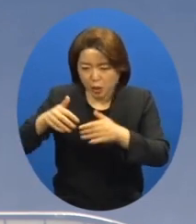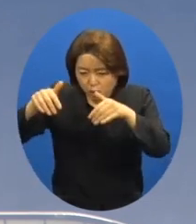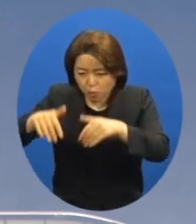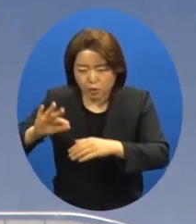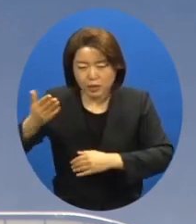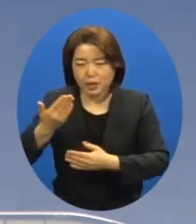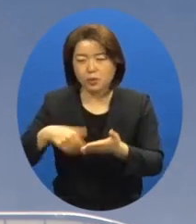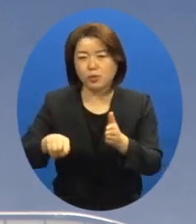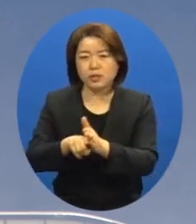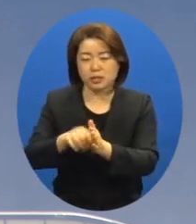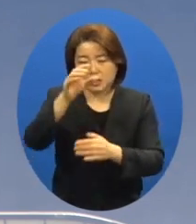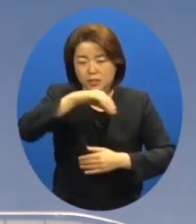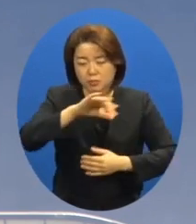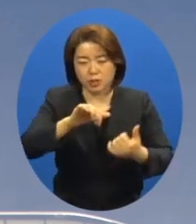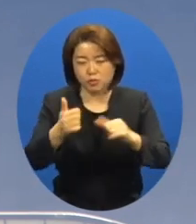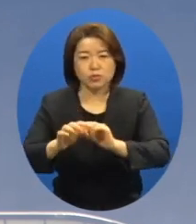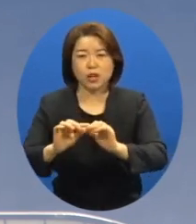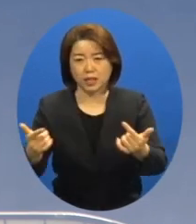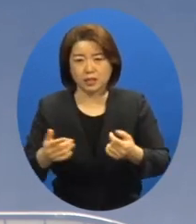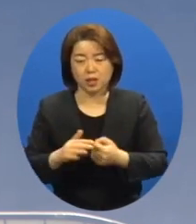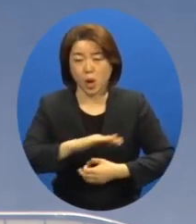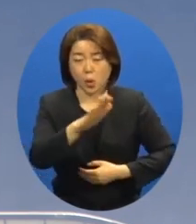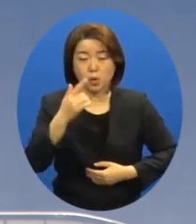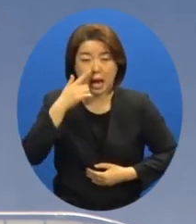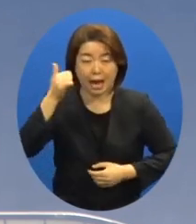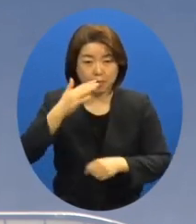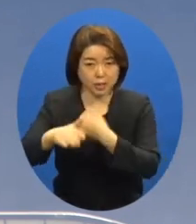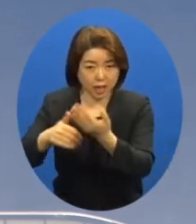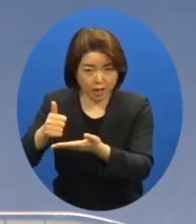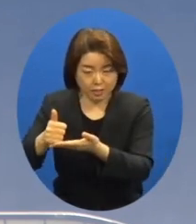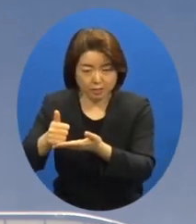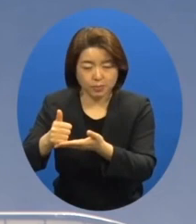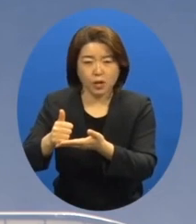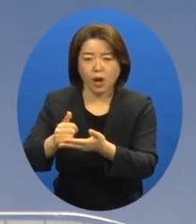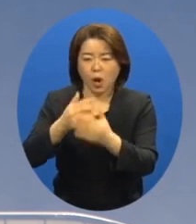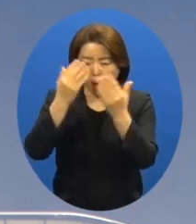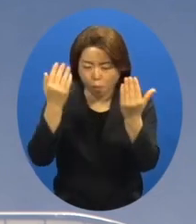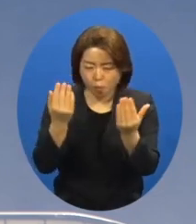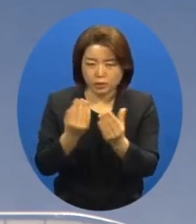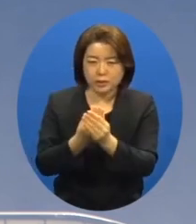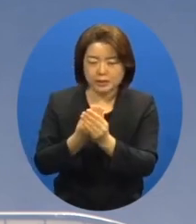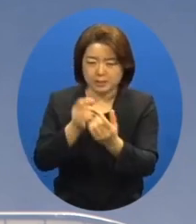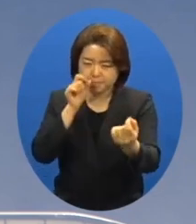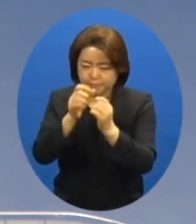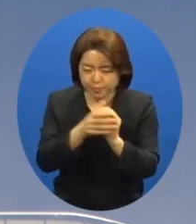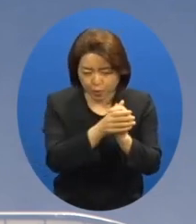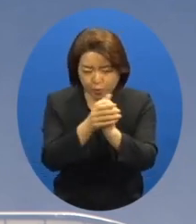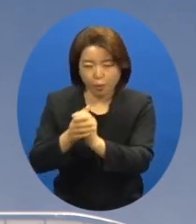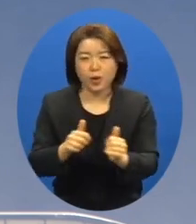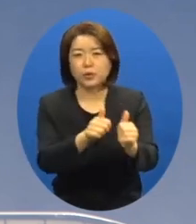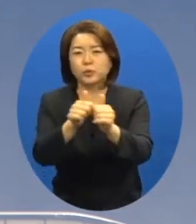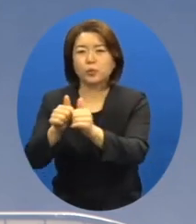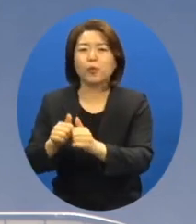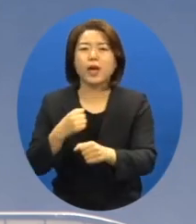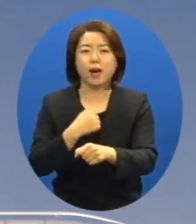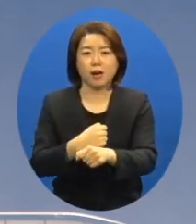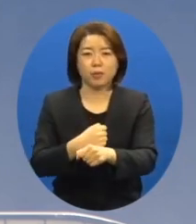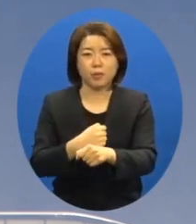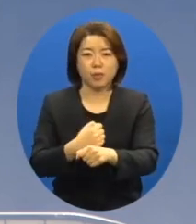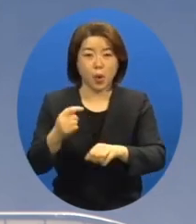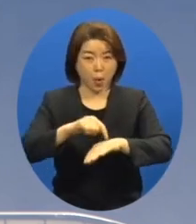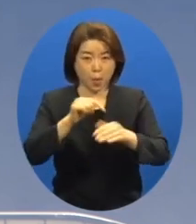겁니다. 우리가 아버지 하나님과 온전히 친밀히 동행하고